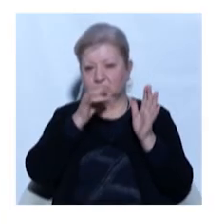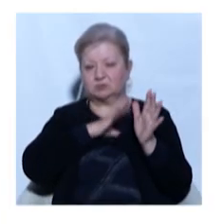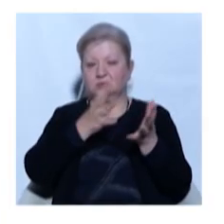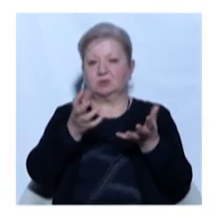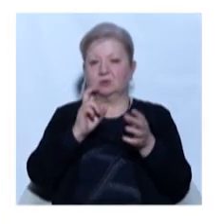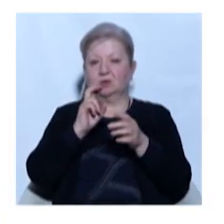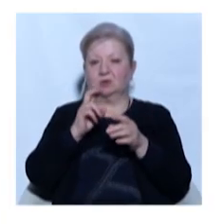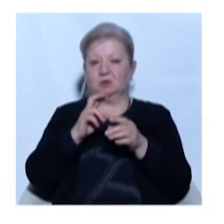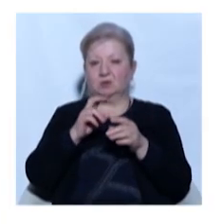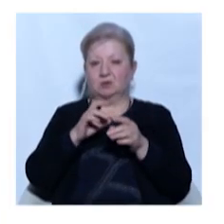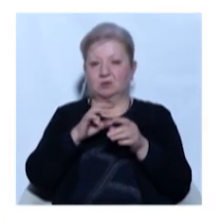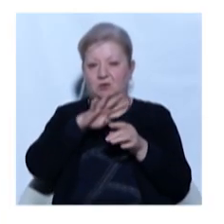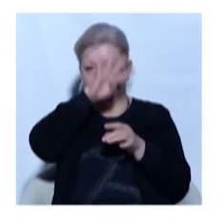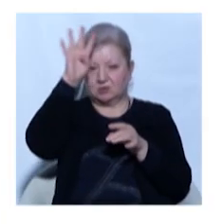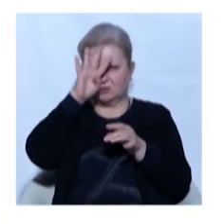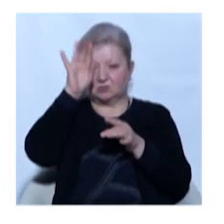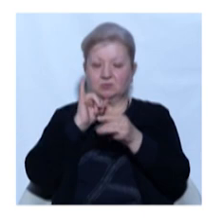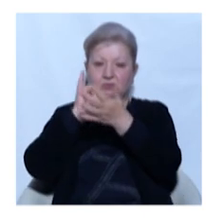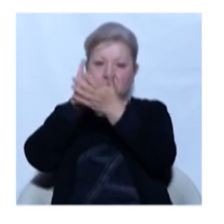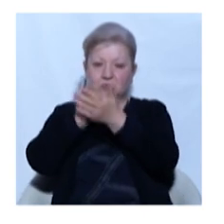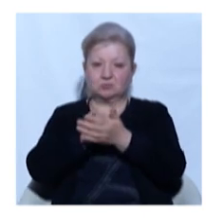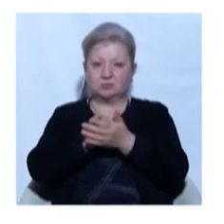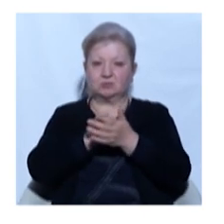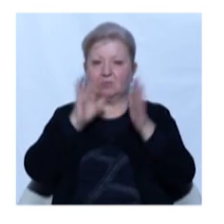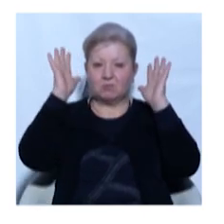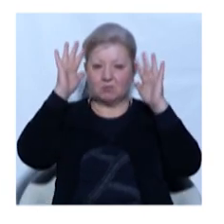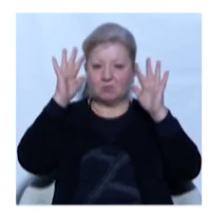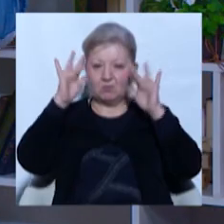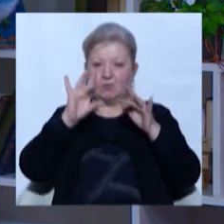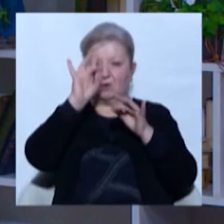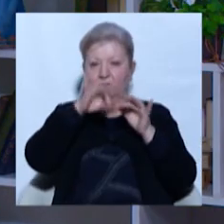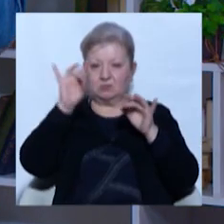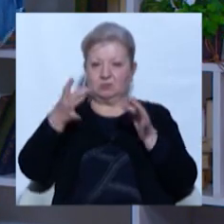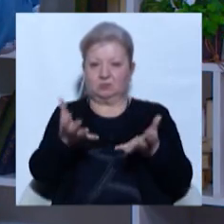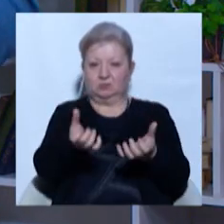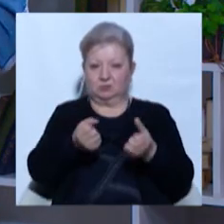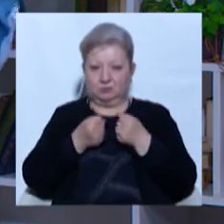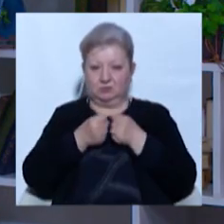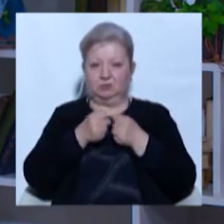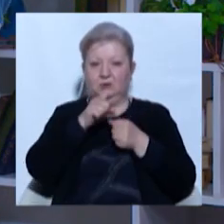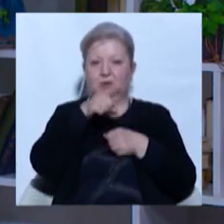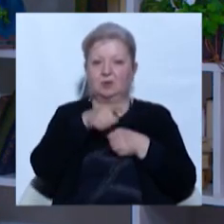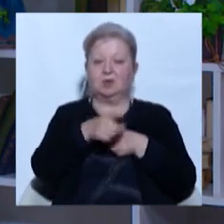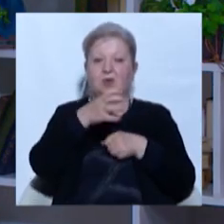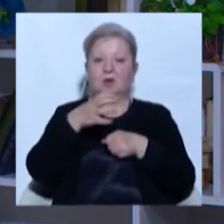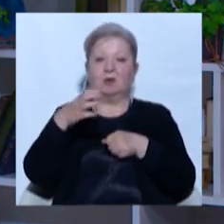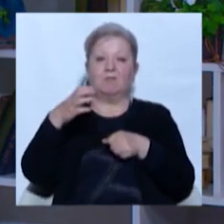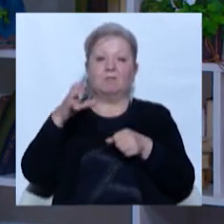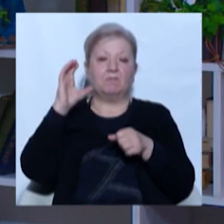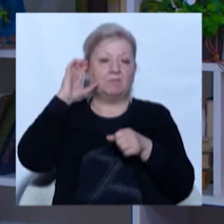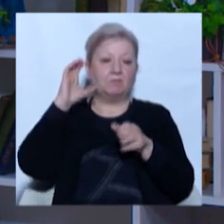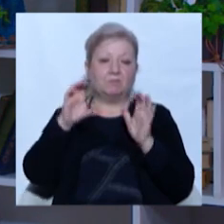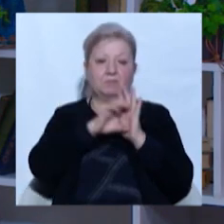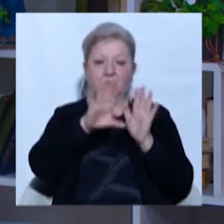იღებს, მის მფარველობაში გადადის და მეფეს პრაქტიკულად არ ემორჩილება. ქვემო ქართლის საპიტიახშო